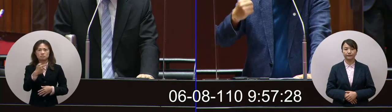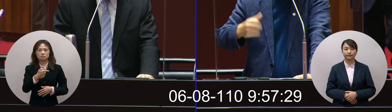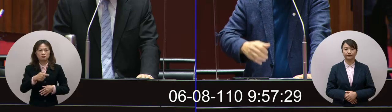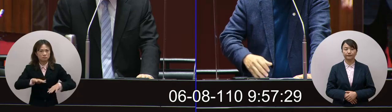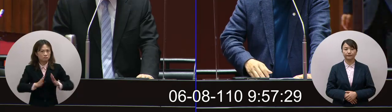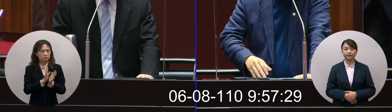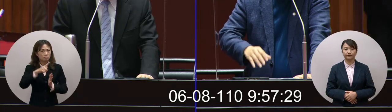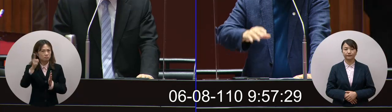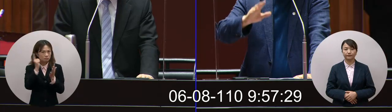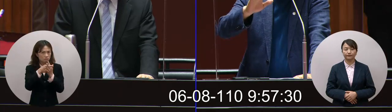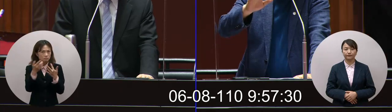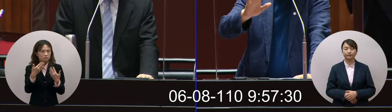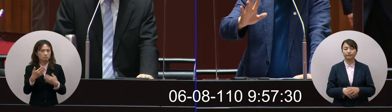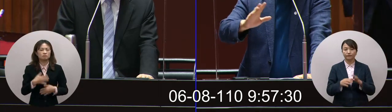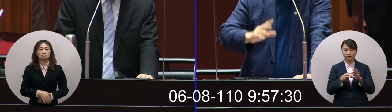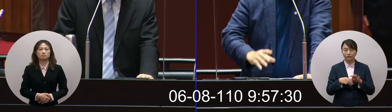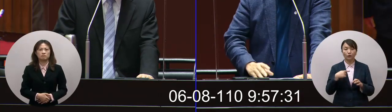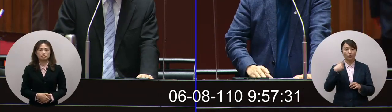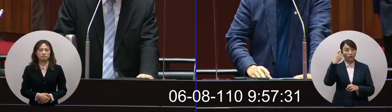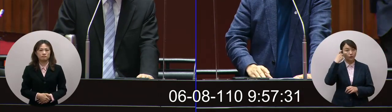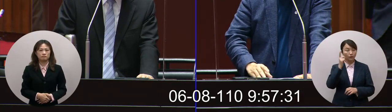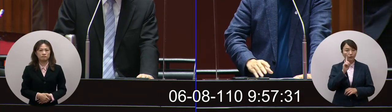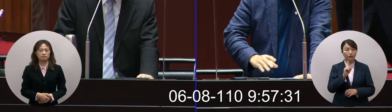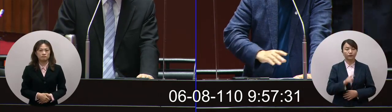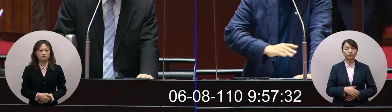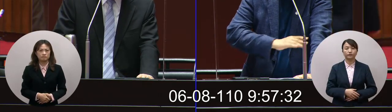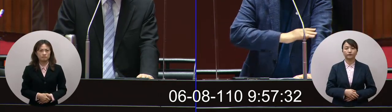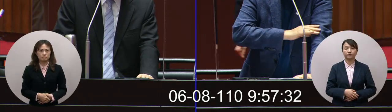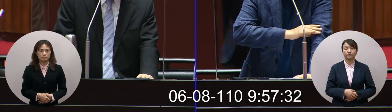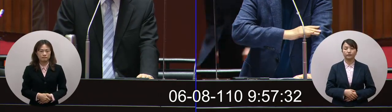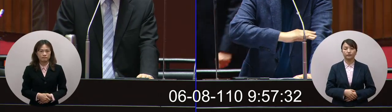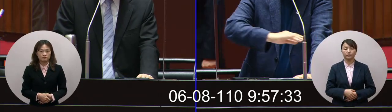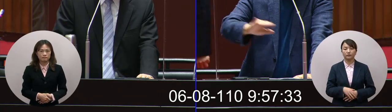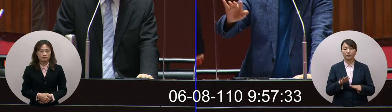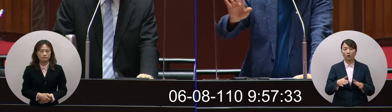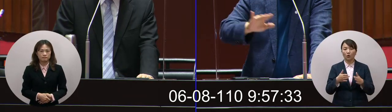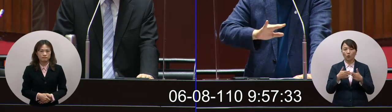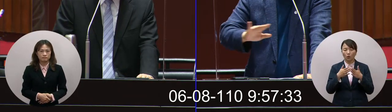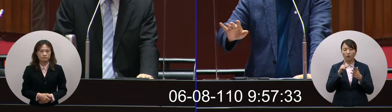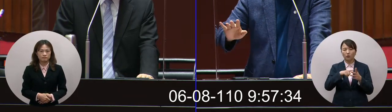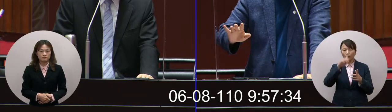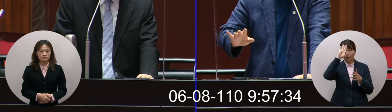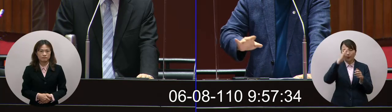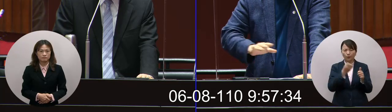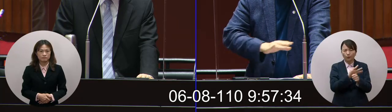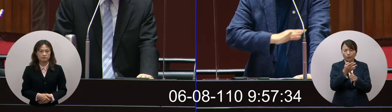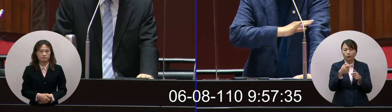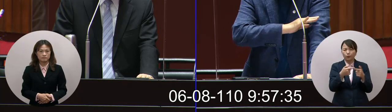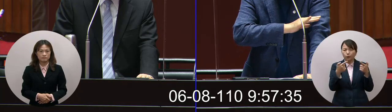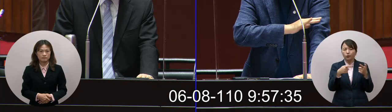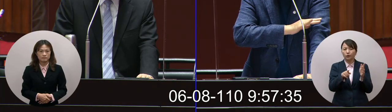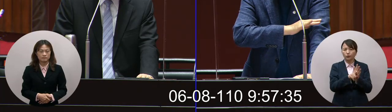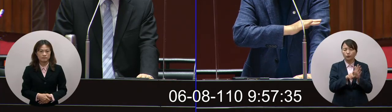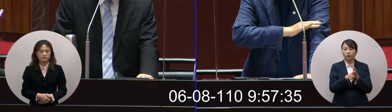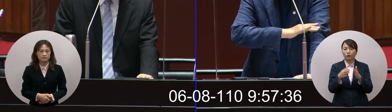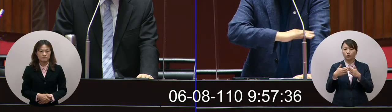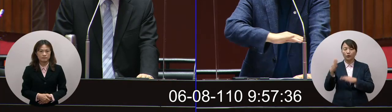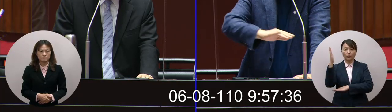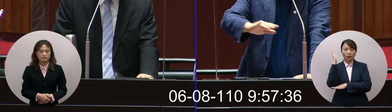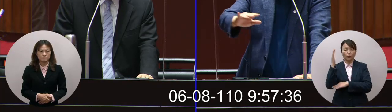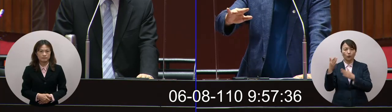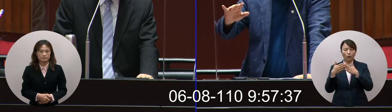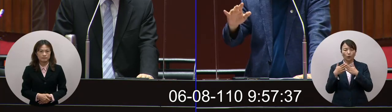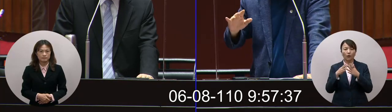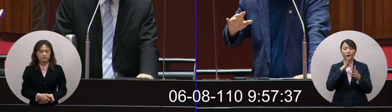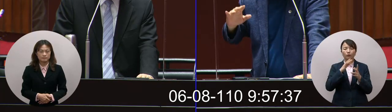了解是真个假的。 所以我的意思就是说，要渡过这个难关呐，啊，政府细